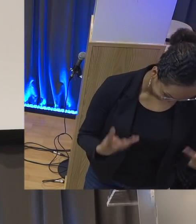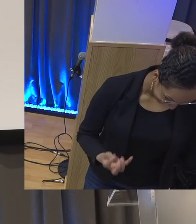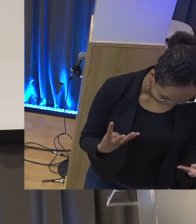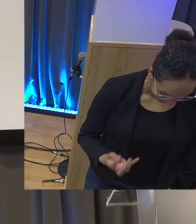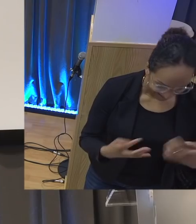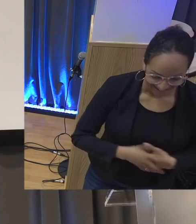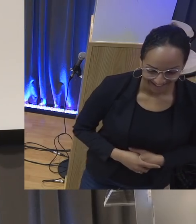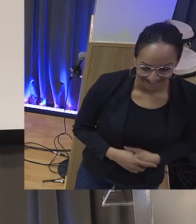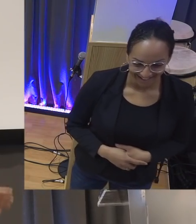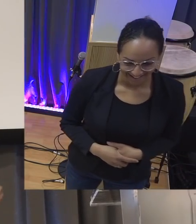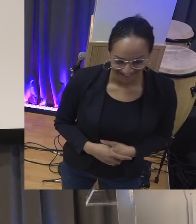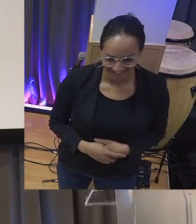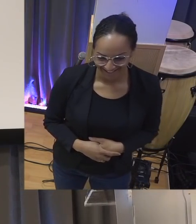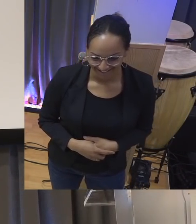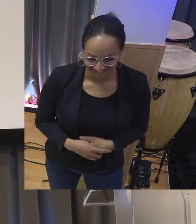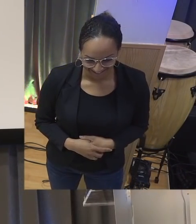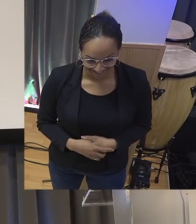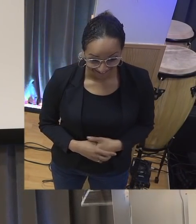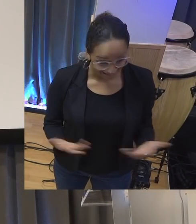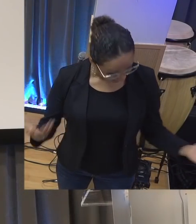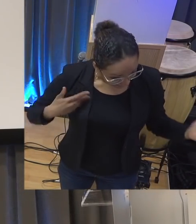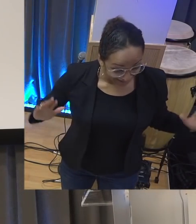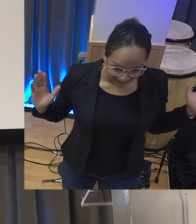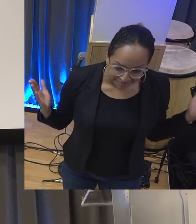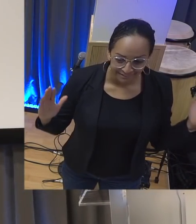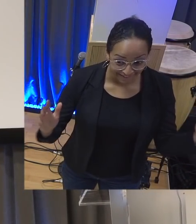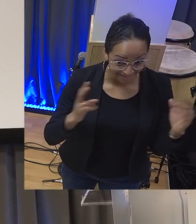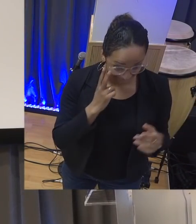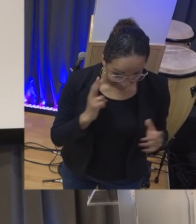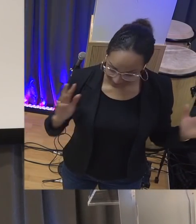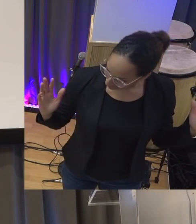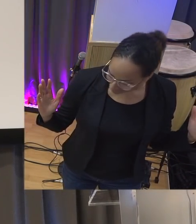Mais je suis dans l'allée tranquille,